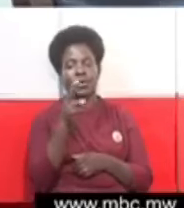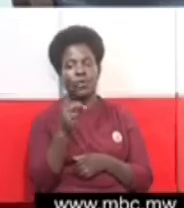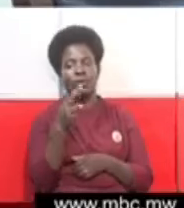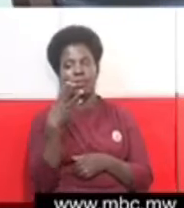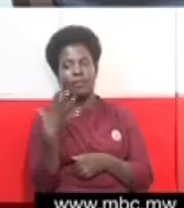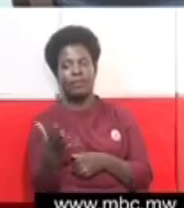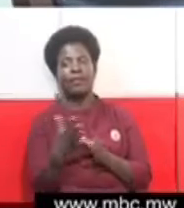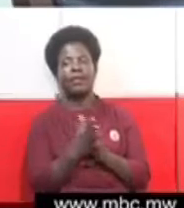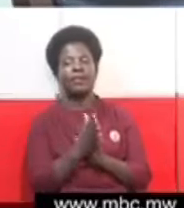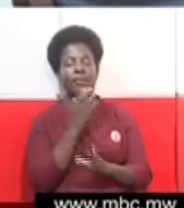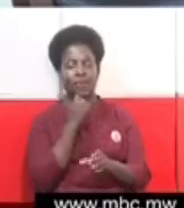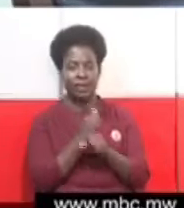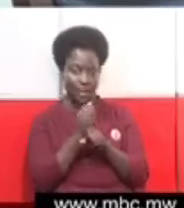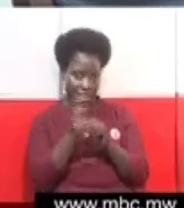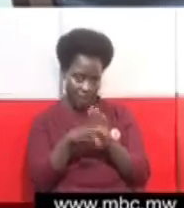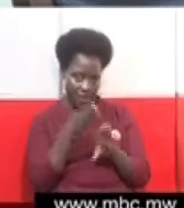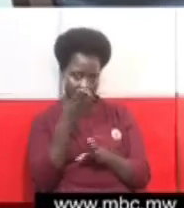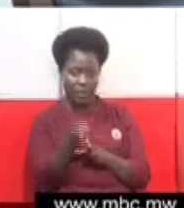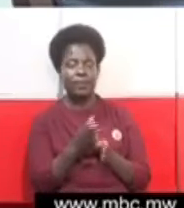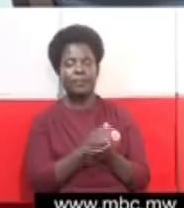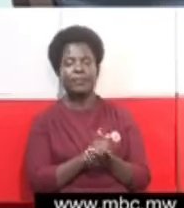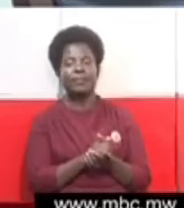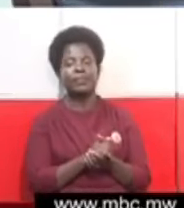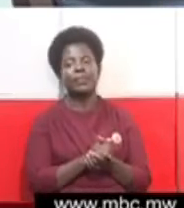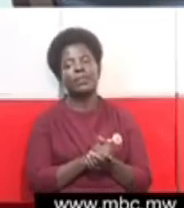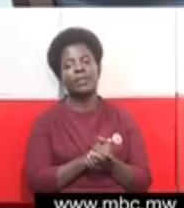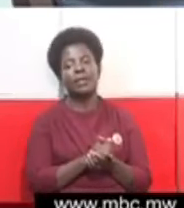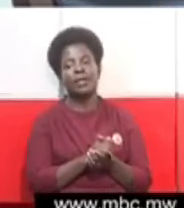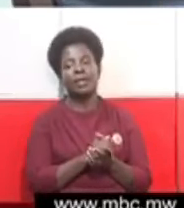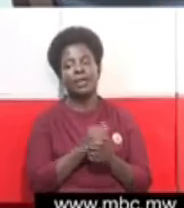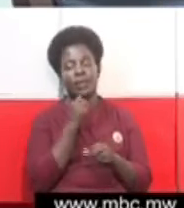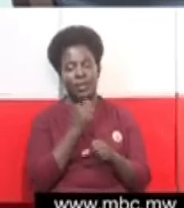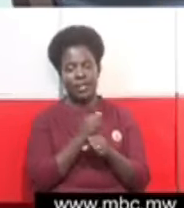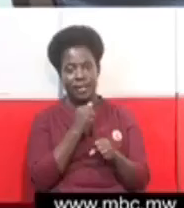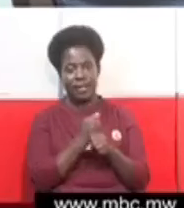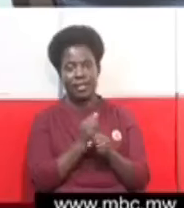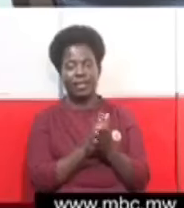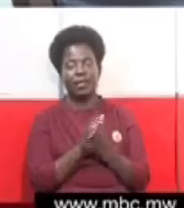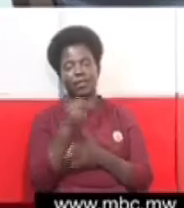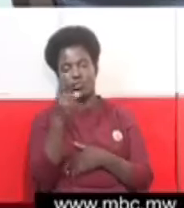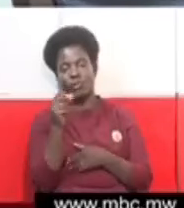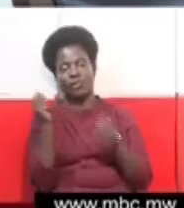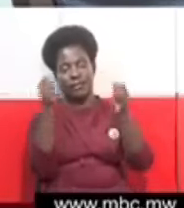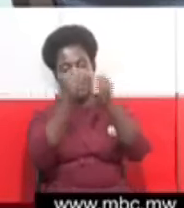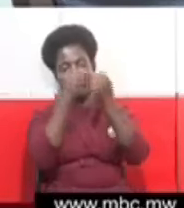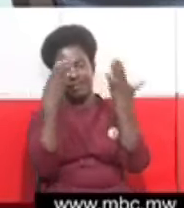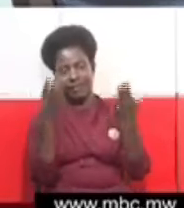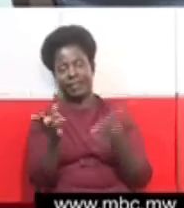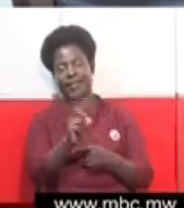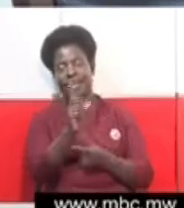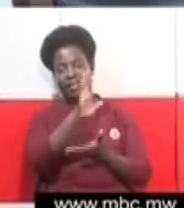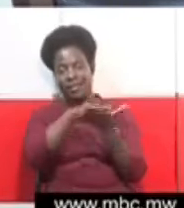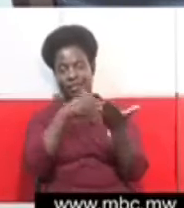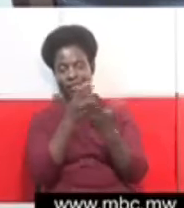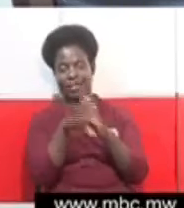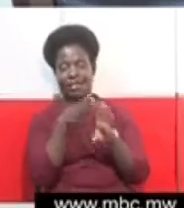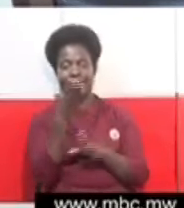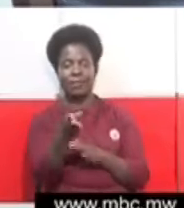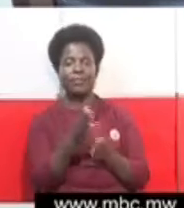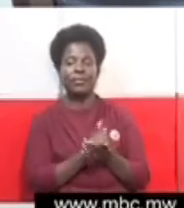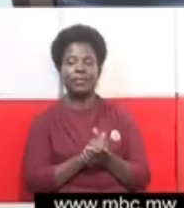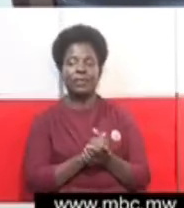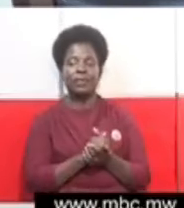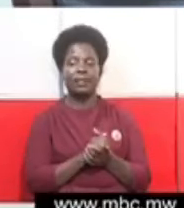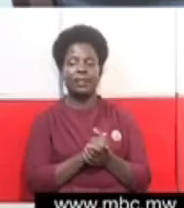2025 tigwiritsa kaundula watsopano sitigwiritsa so wa 2019 chifukwa china cha chimene ichi